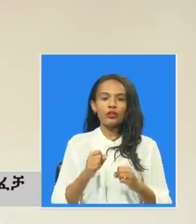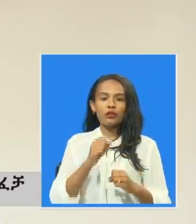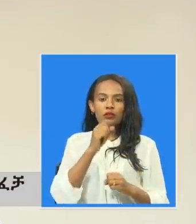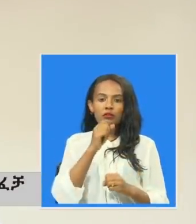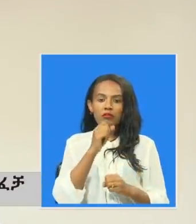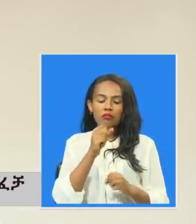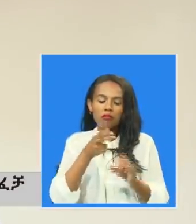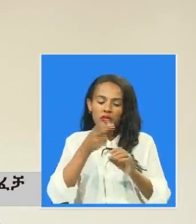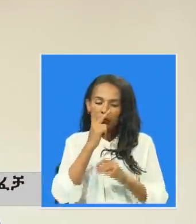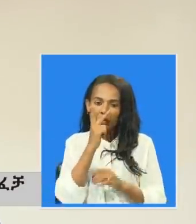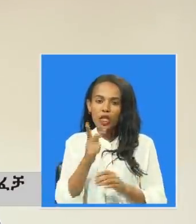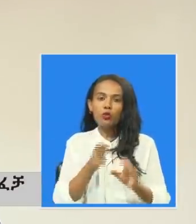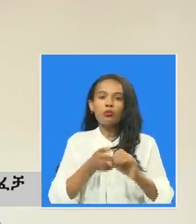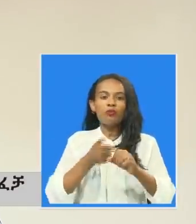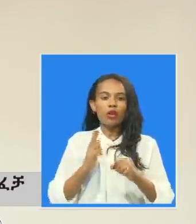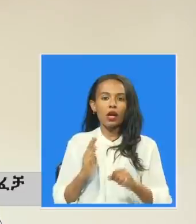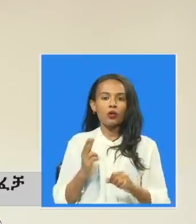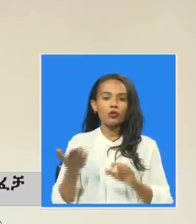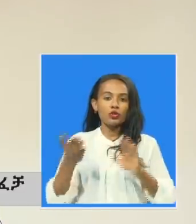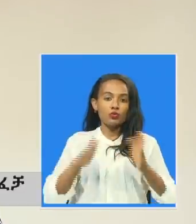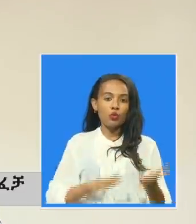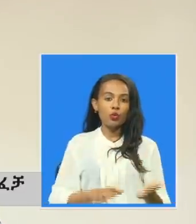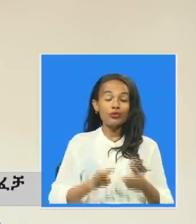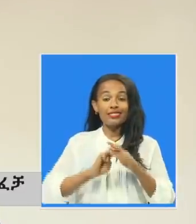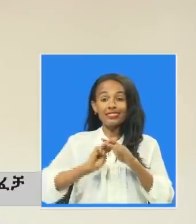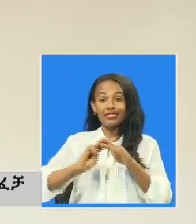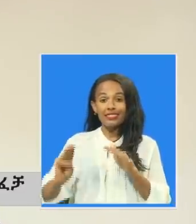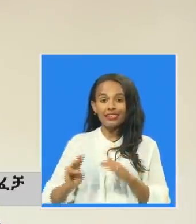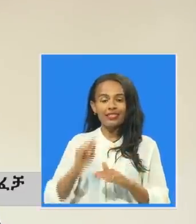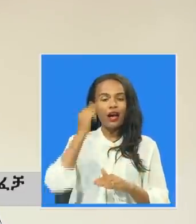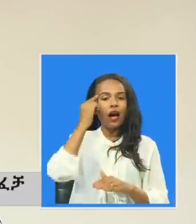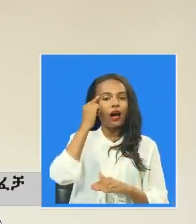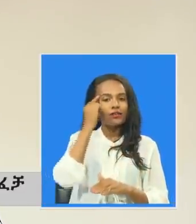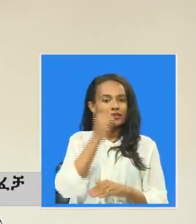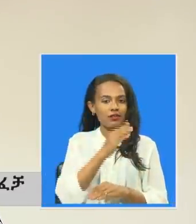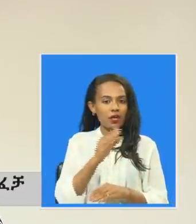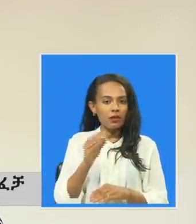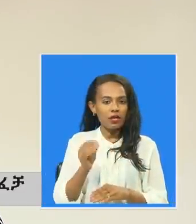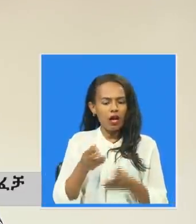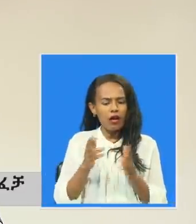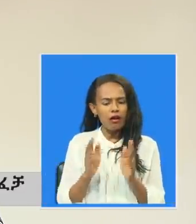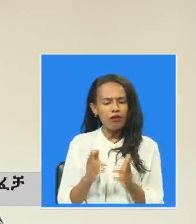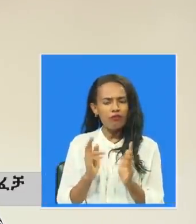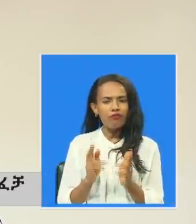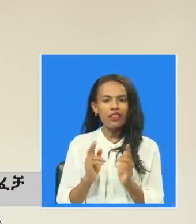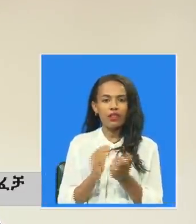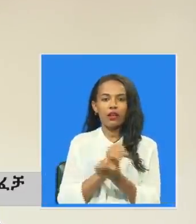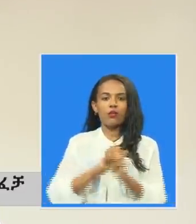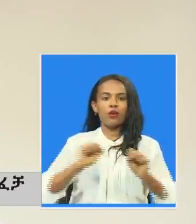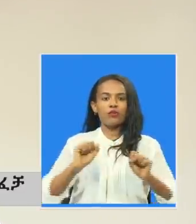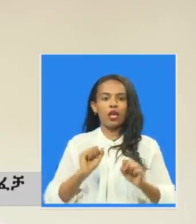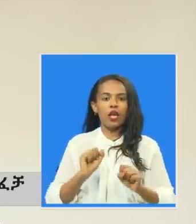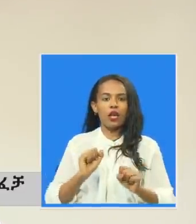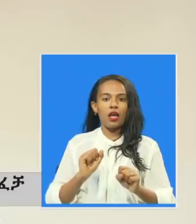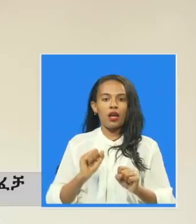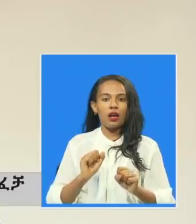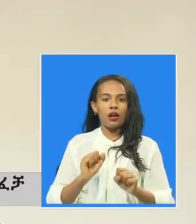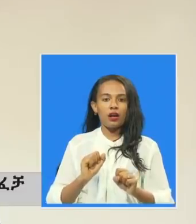የተስተዋሉ መፈናቀሎች፣ ሞትና ስደቶች አሳሳቢና ፈጥነን መፍትሄ